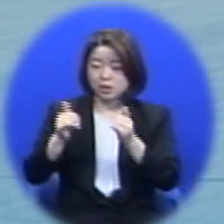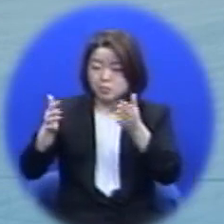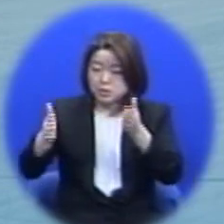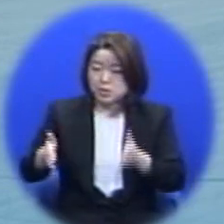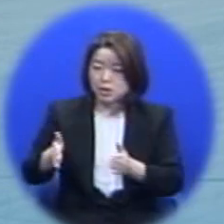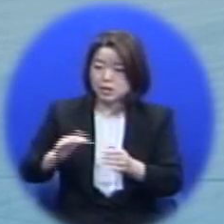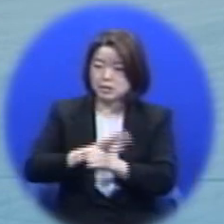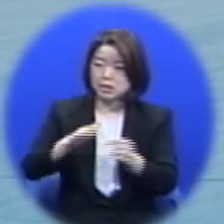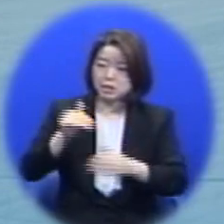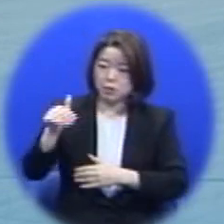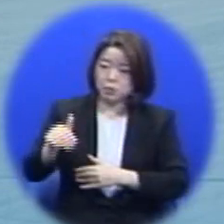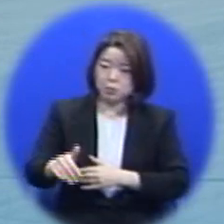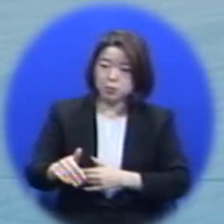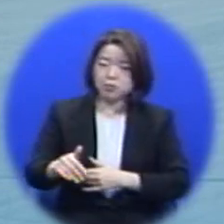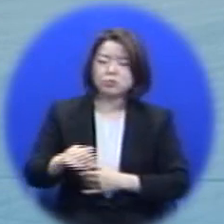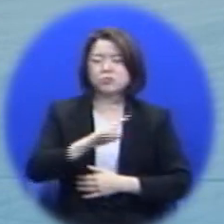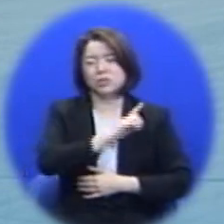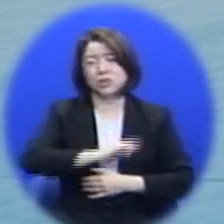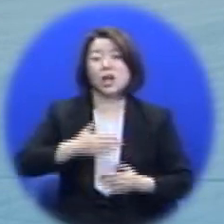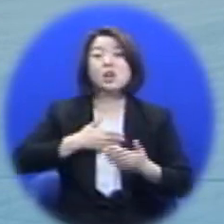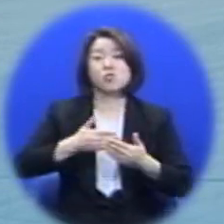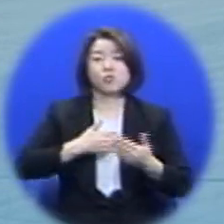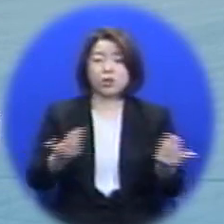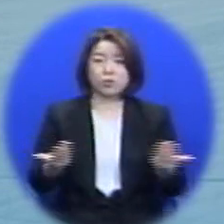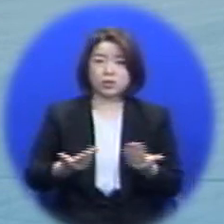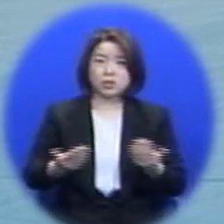일이에요. 이건 정말 우리가